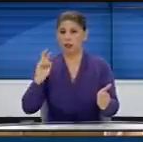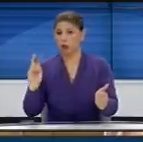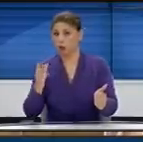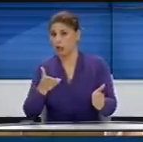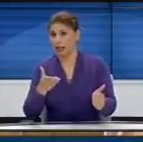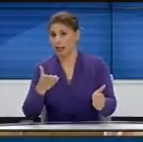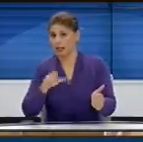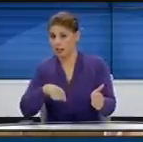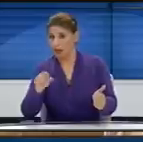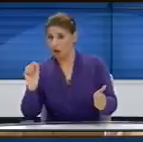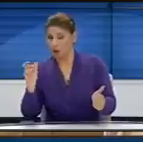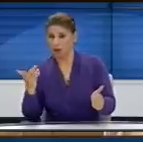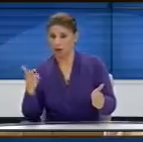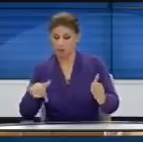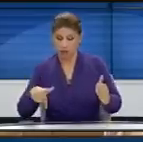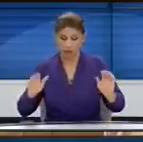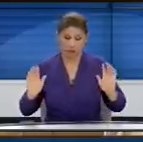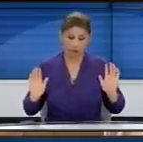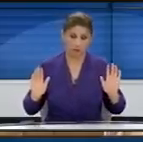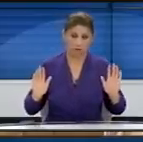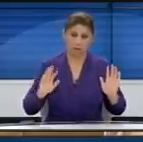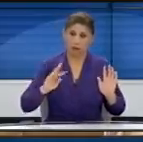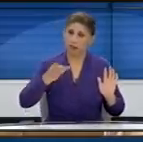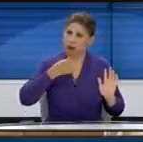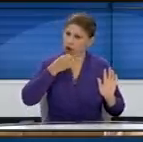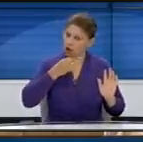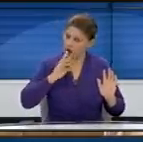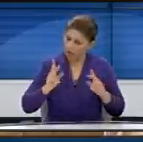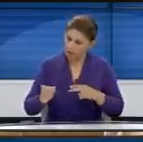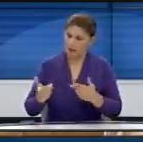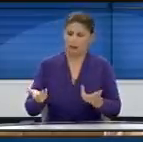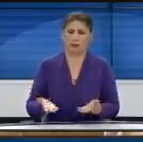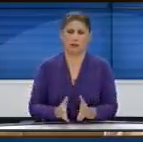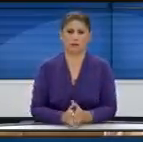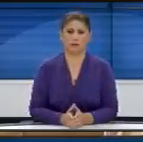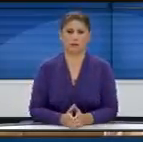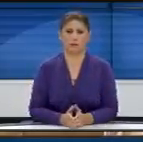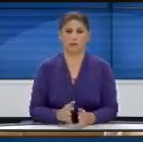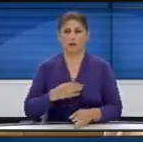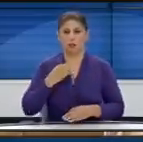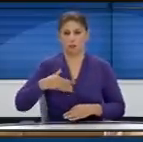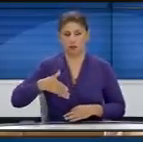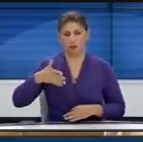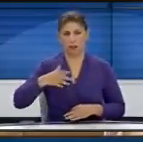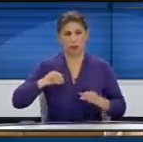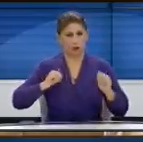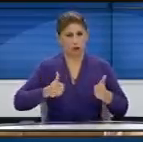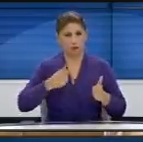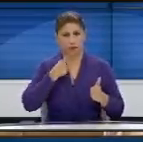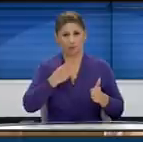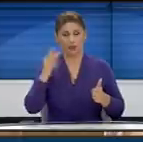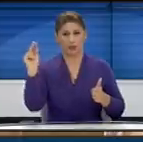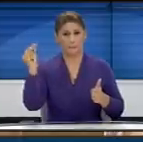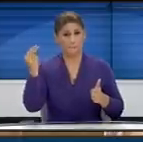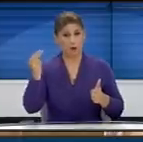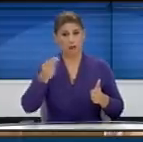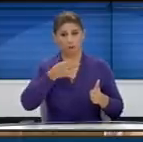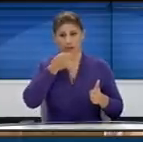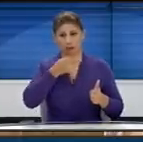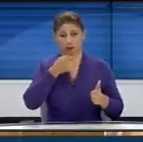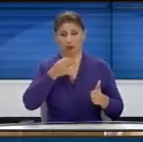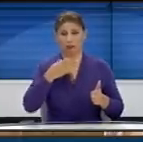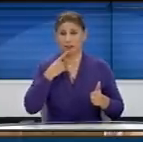όχι? Θα ακούσουμε. Εδώ είμαστε. Έχει τριπτολογία ο άνθρωπος. Θα απαντήσει. Ο κύριος Μητσοτάκης όμως τολμάει να μιλάει για πολιτισμένη γλώσσα και με εγκαλέσατε